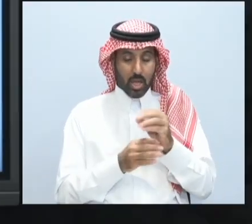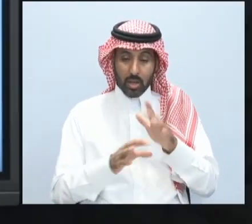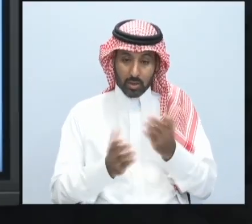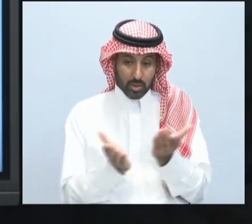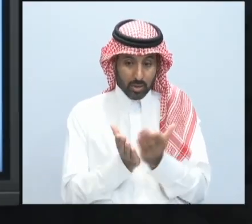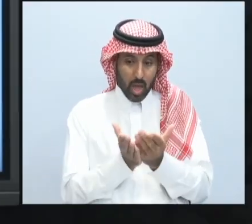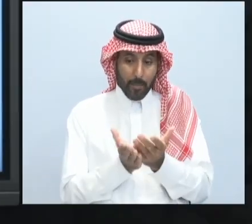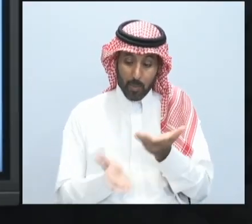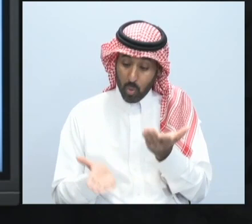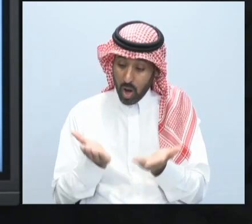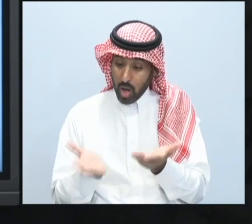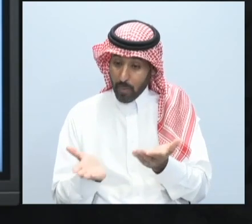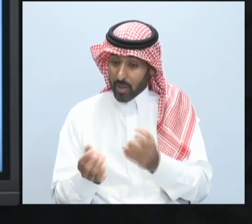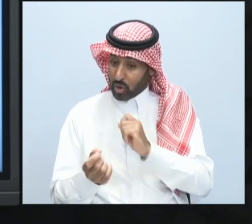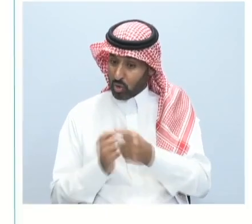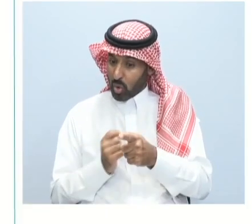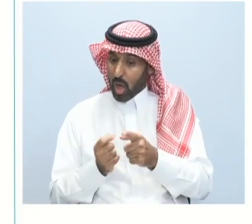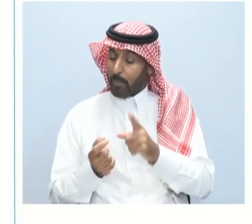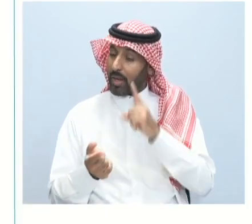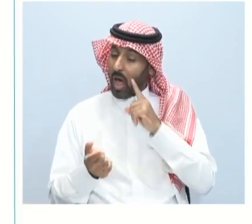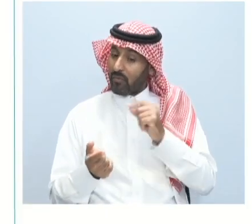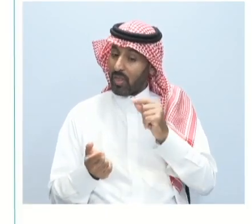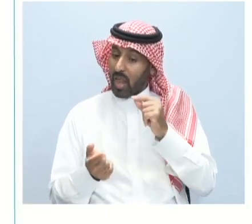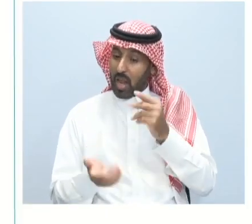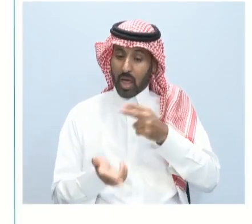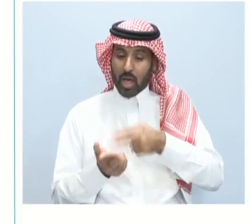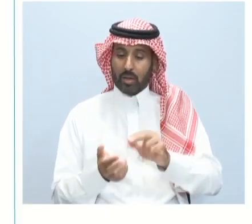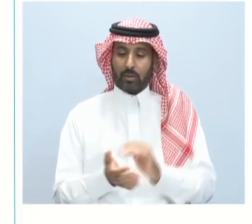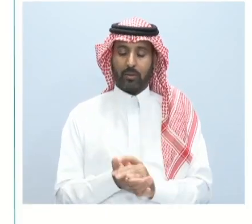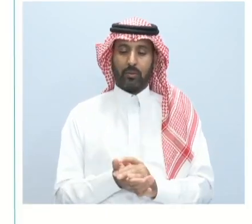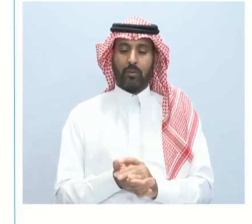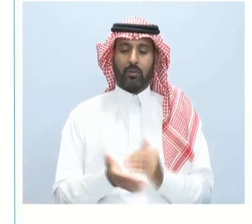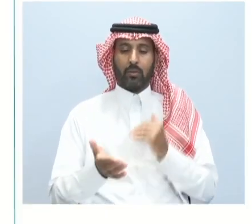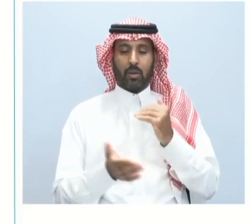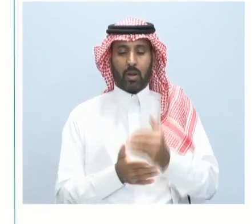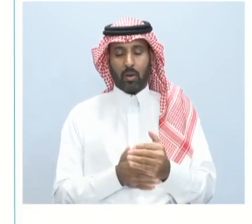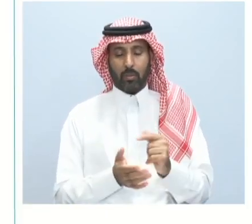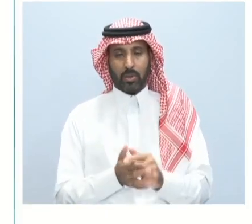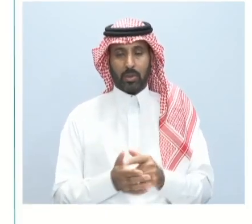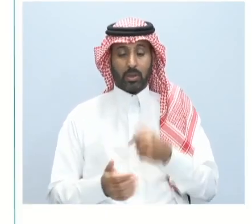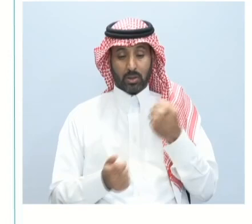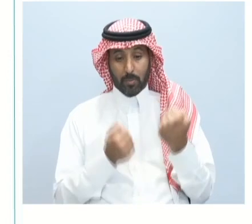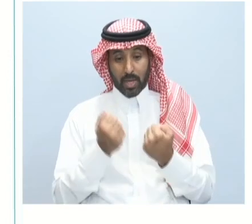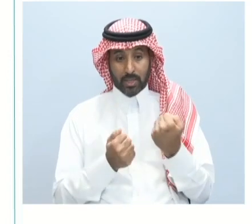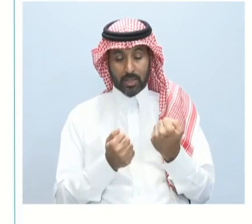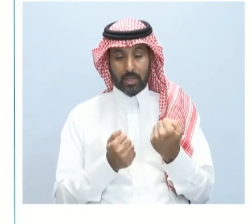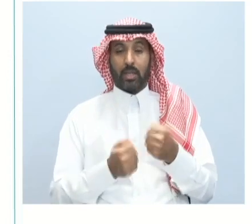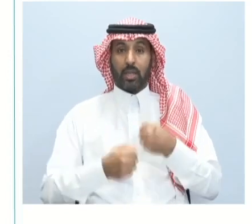ومن ناحيه ايجاد الحلول المثله سنقوم اليوم بحل تمارين الدرس